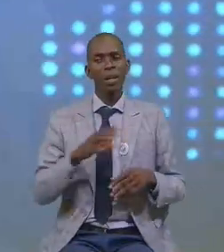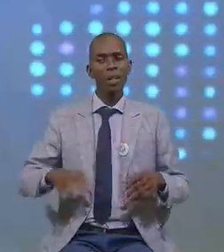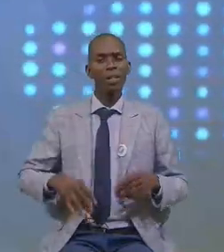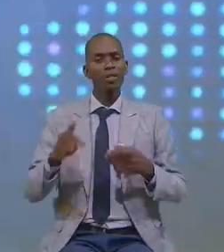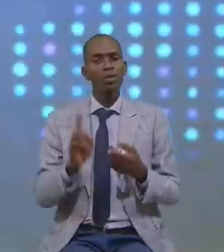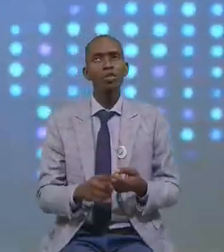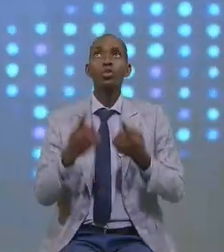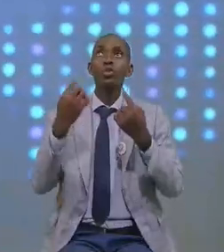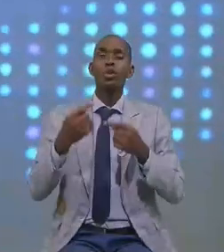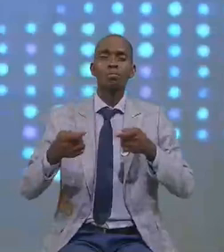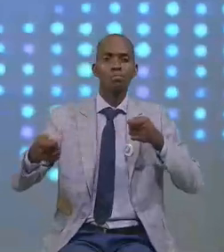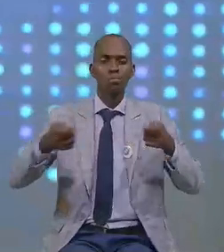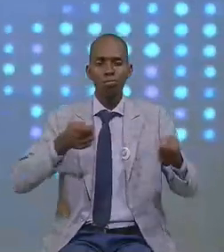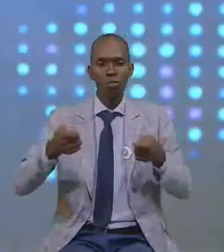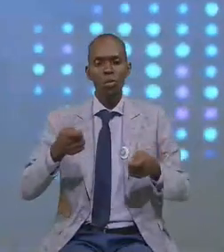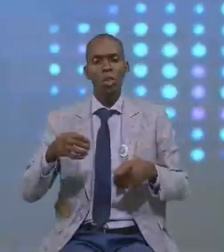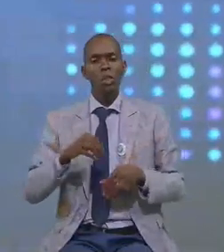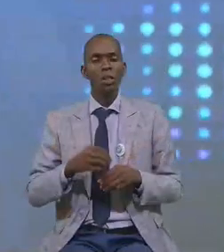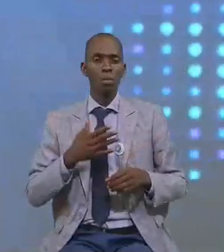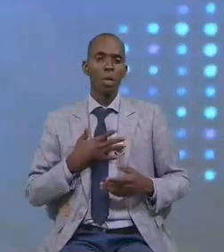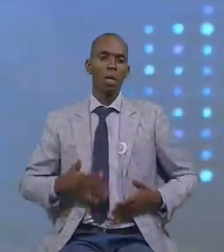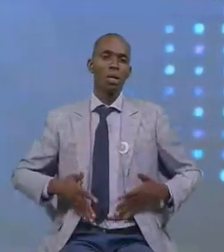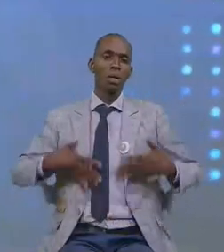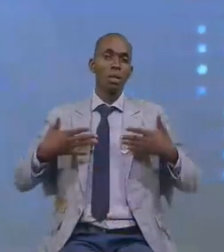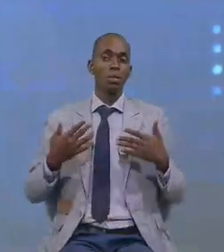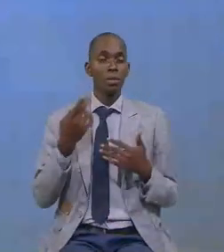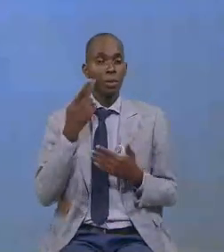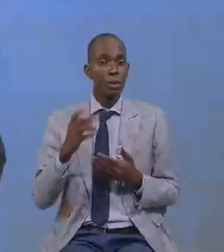régner et à gouverner ma vie. Numéro un,